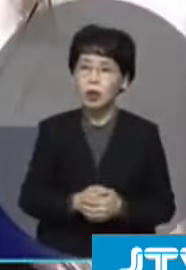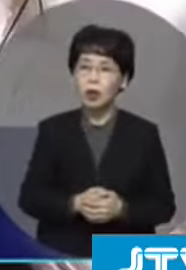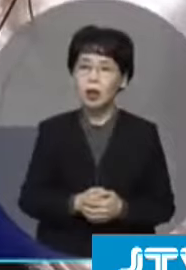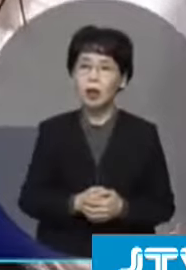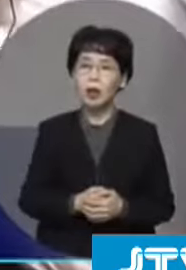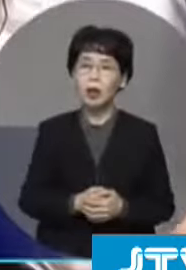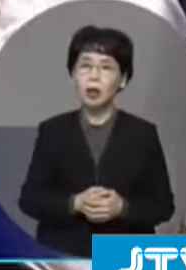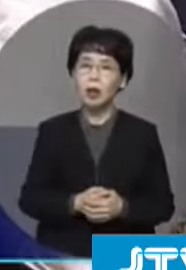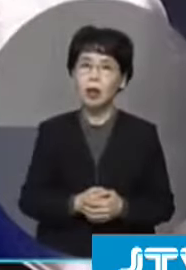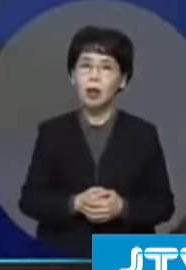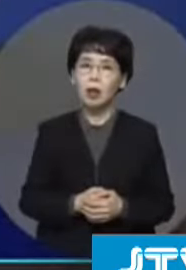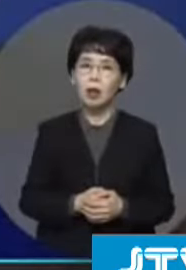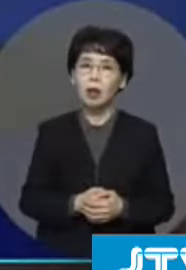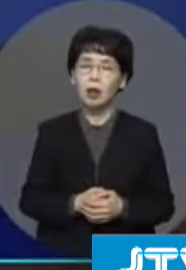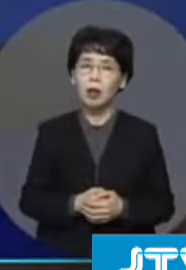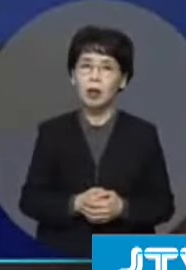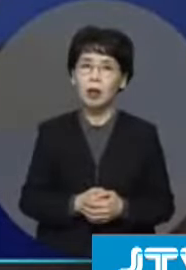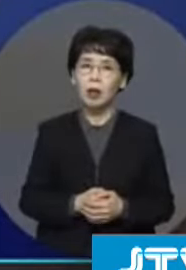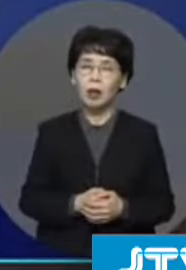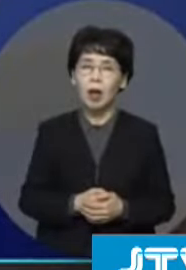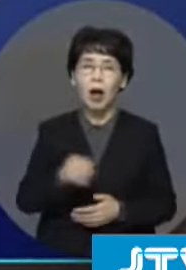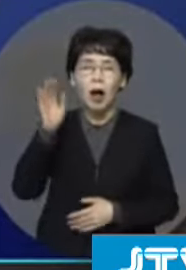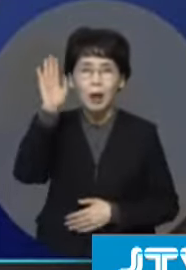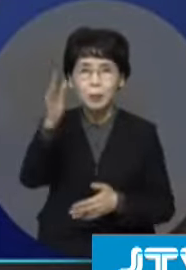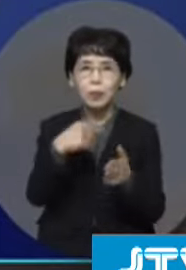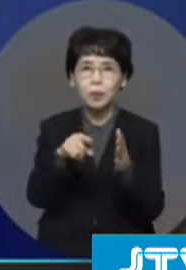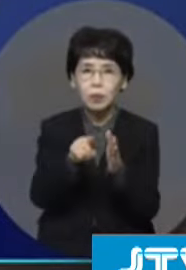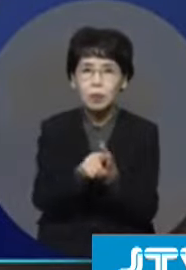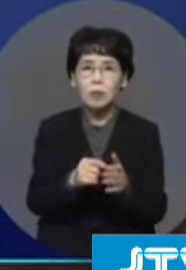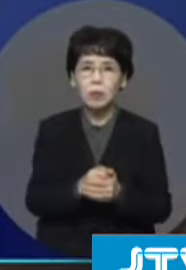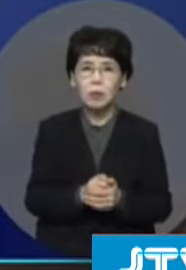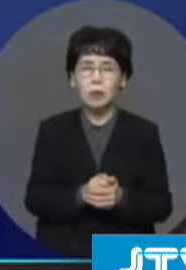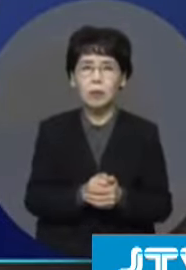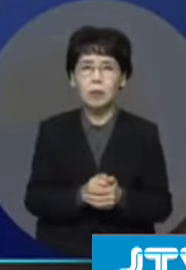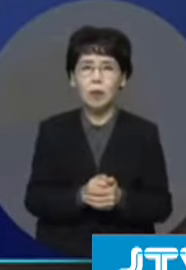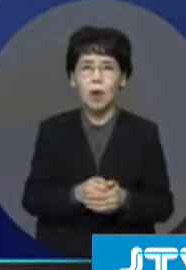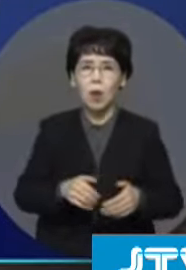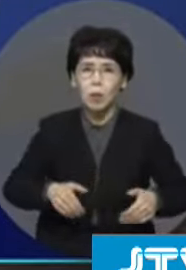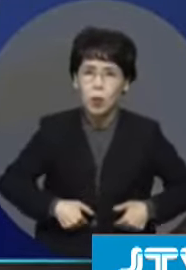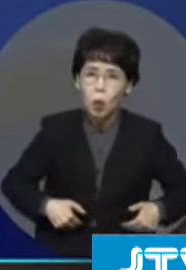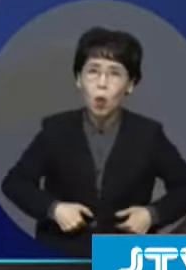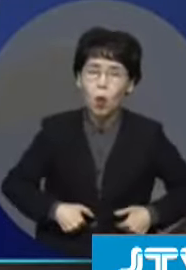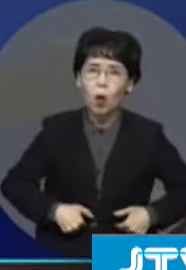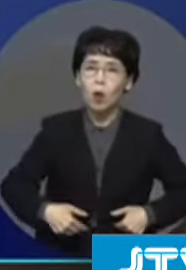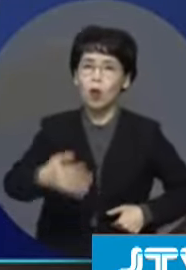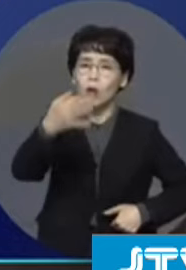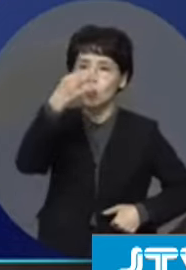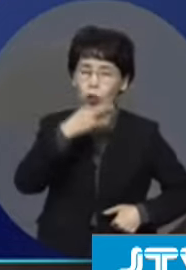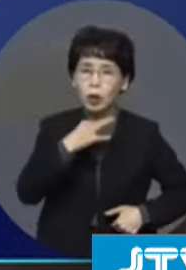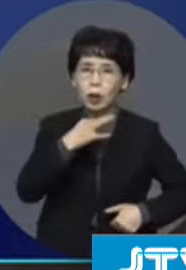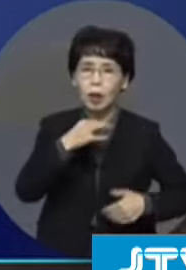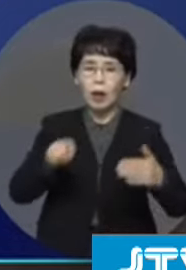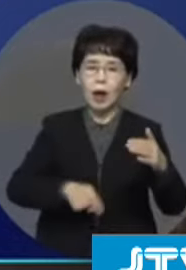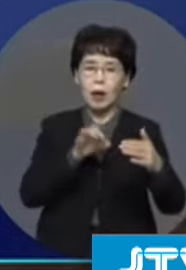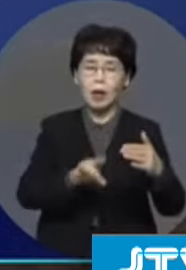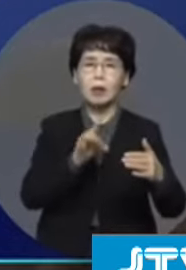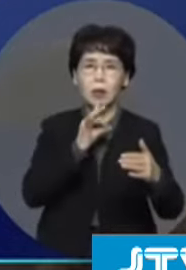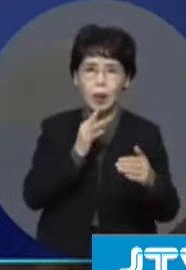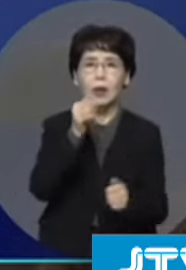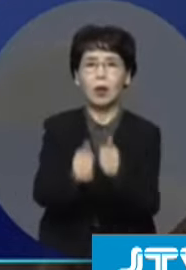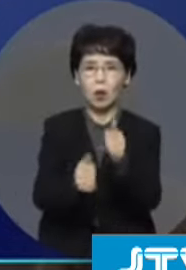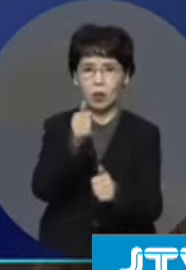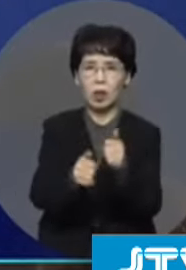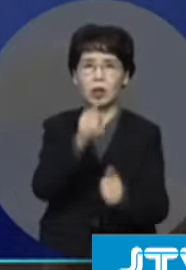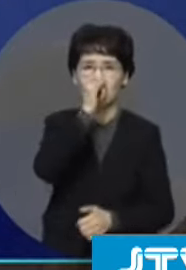총 그 후생을 증가시키기 위해서 필요하고 유효한 범위 내에서 이루어져야 하는